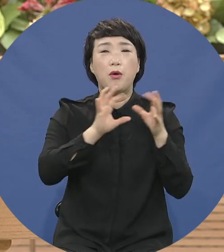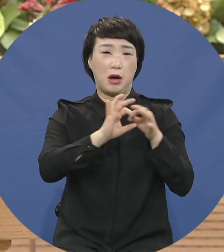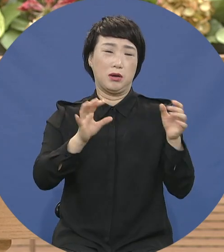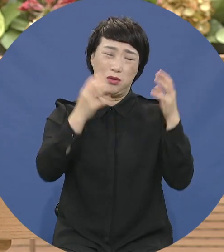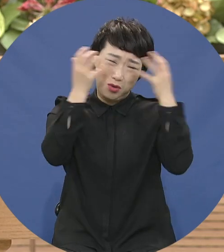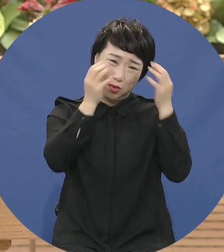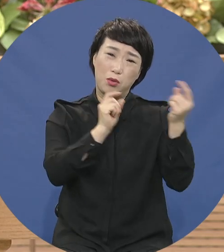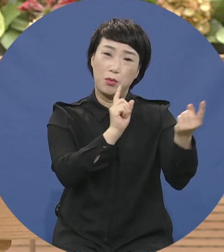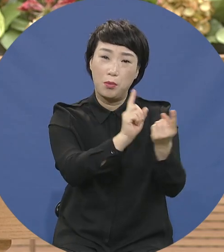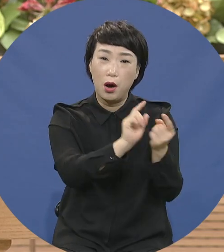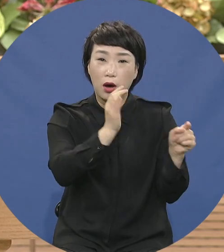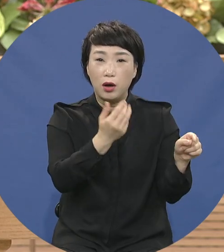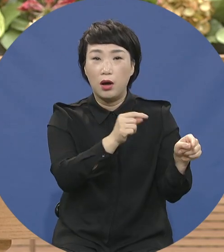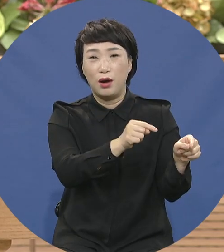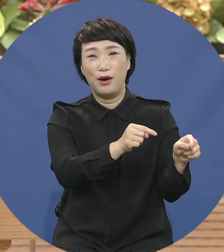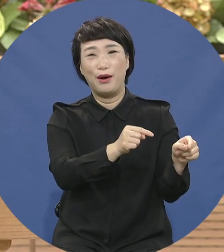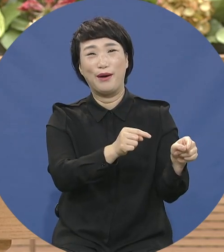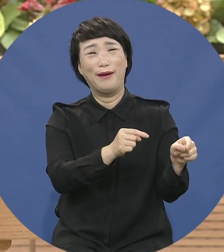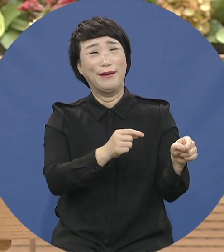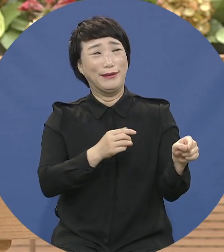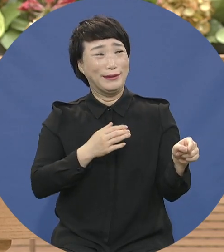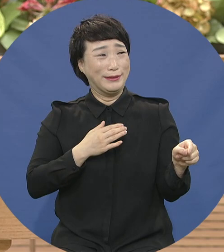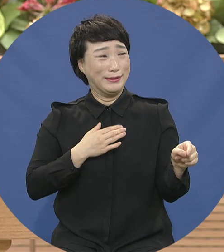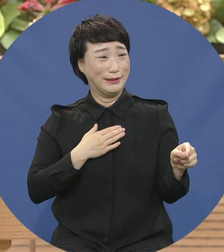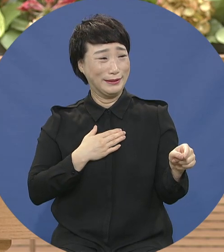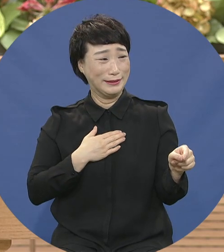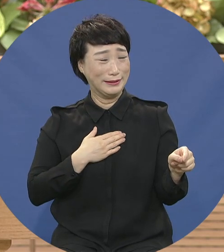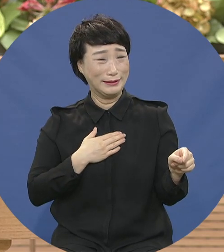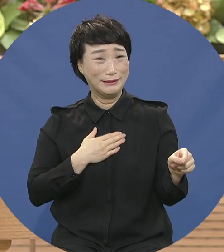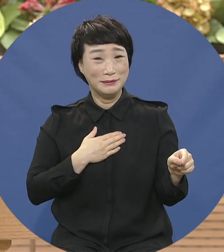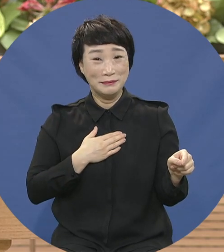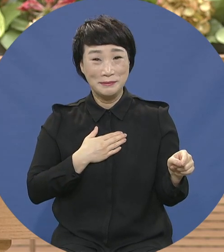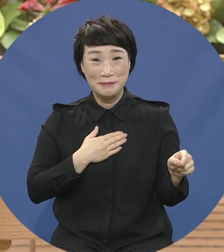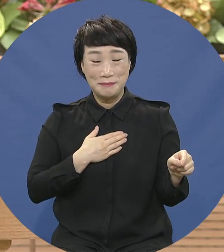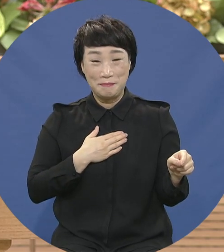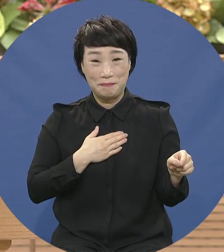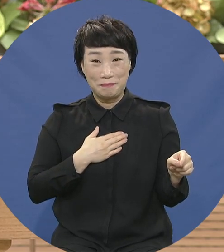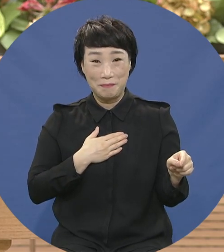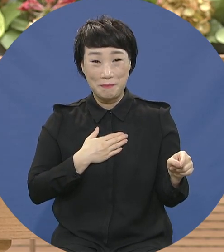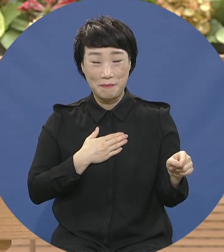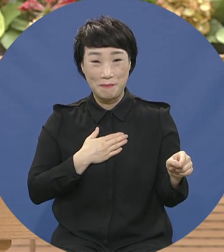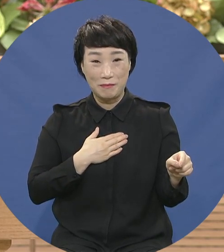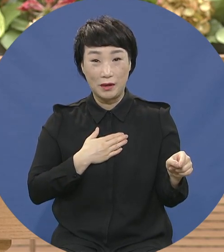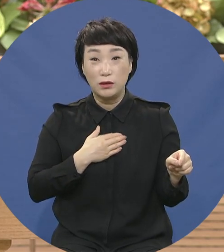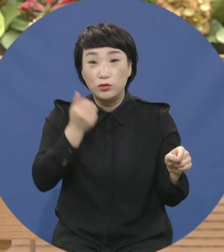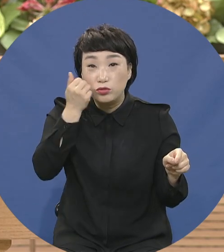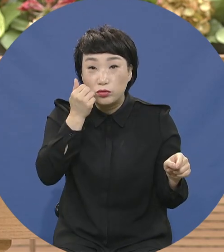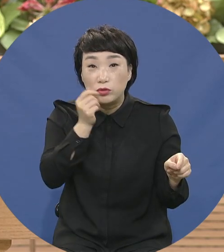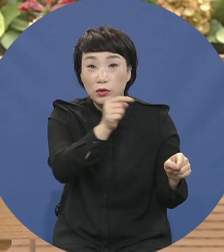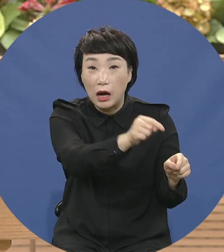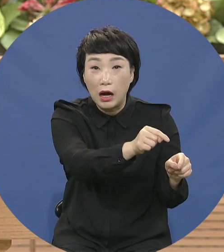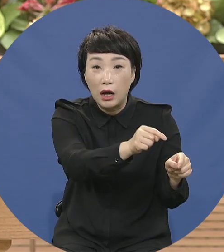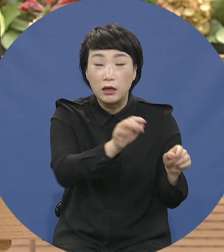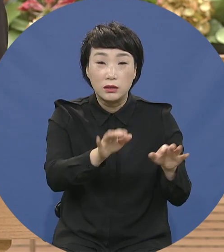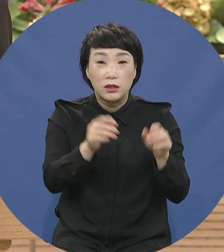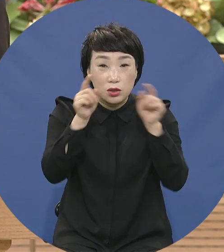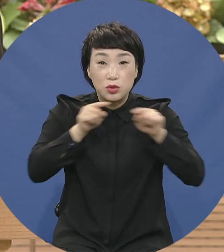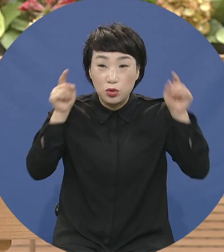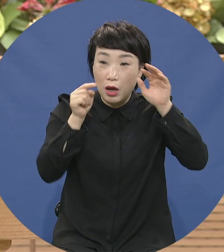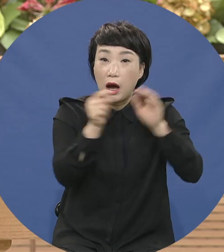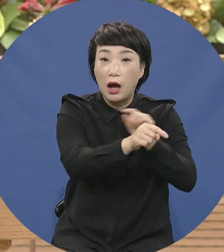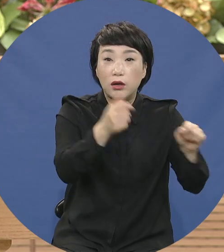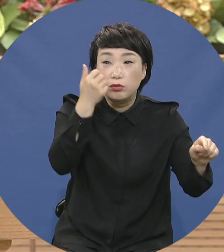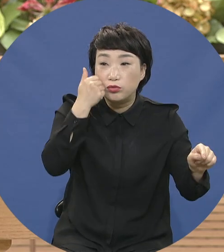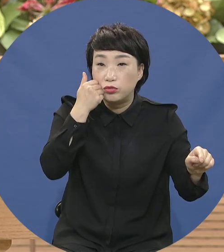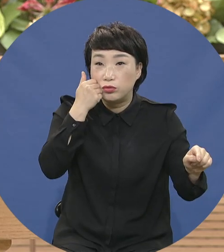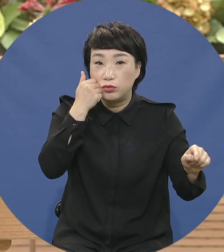새토록 밤낮 괴로움을 받더라. 누가 이 지옥에